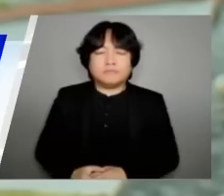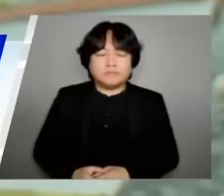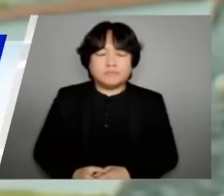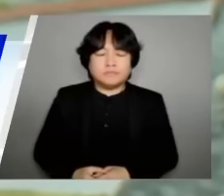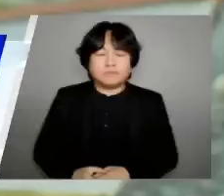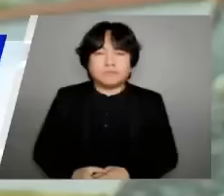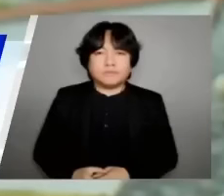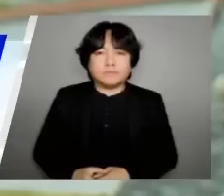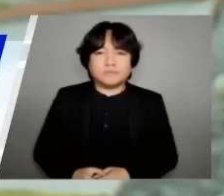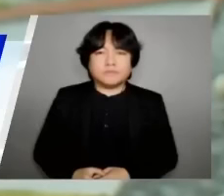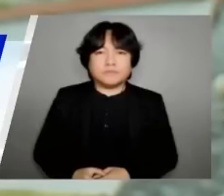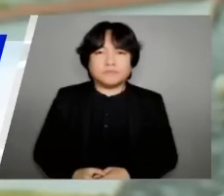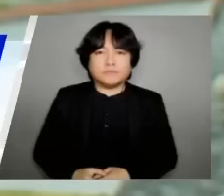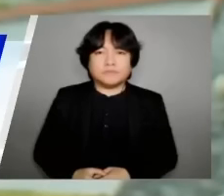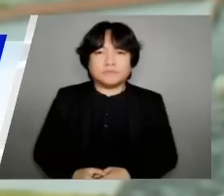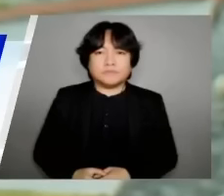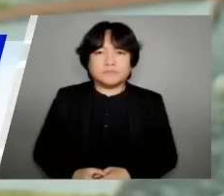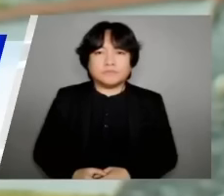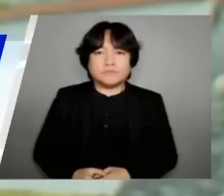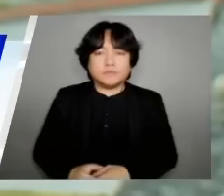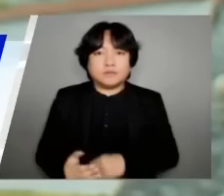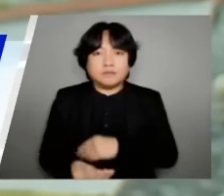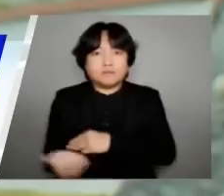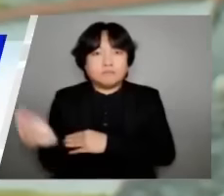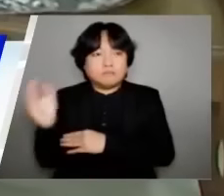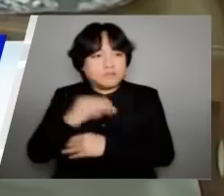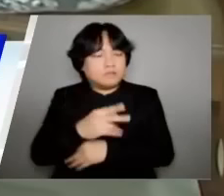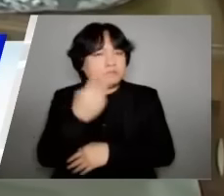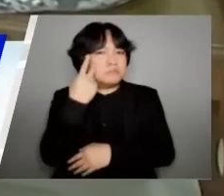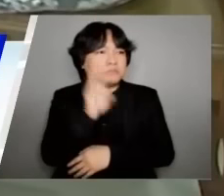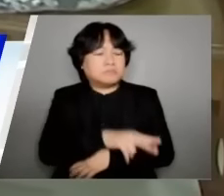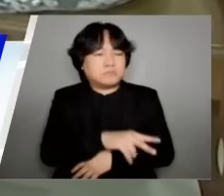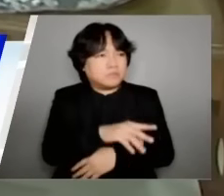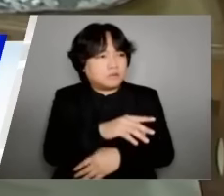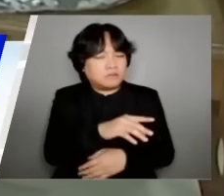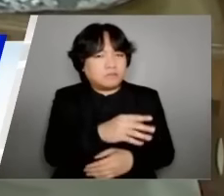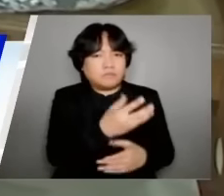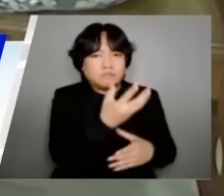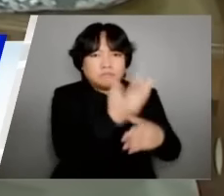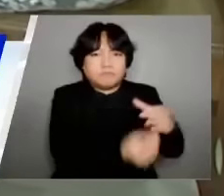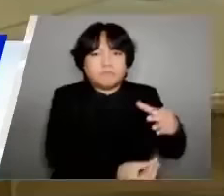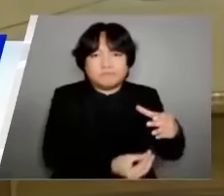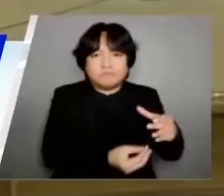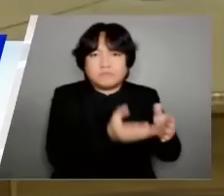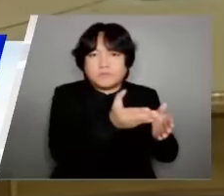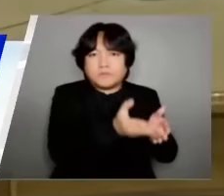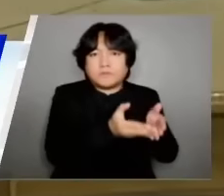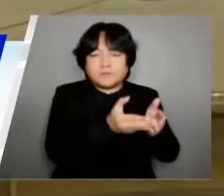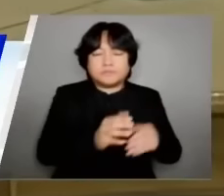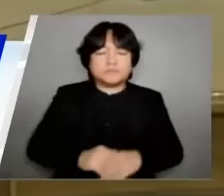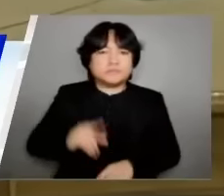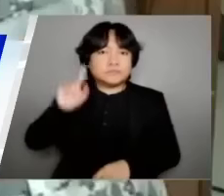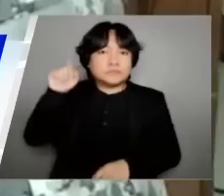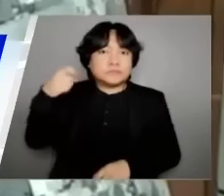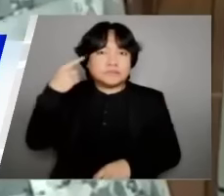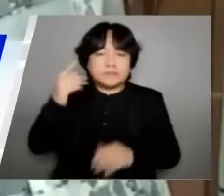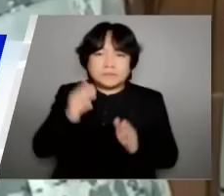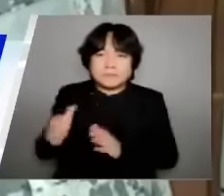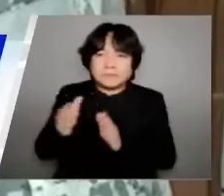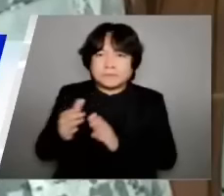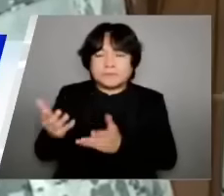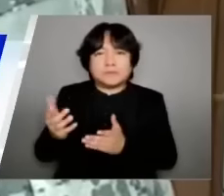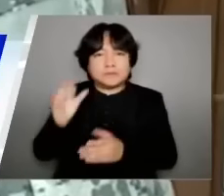Nung kinamagdamagana din na po namin nakita. Wala na pating ilaw. Pinaplano na ng lokal na pamahalaan ng Dinalungan na magsagawa ng